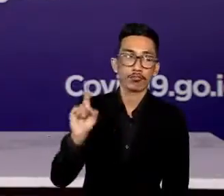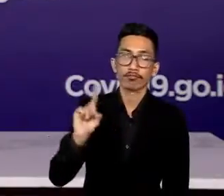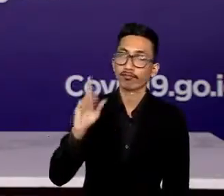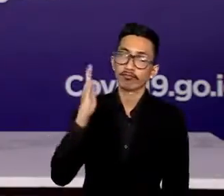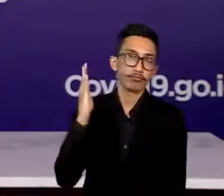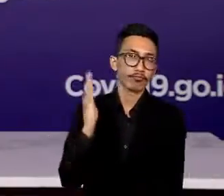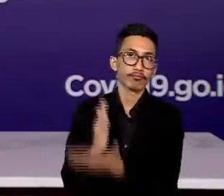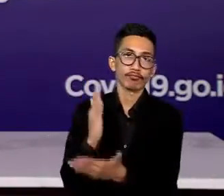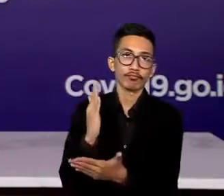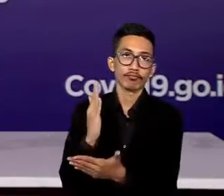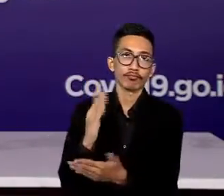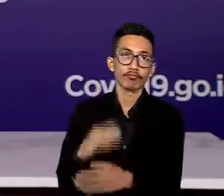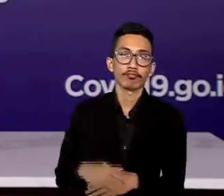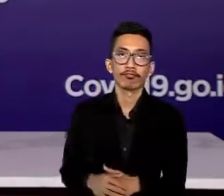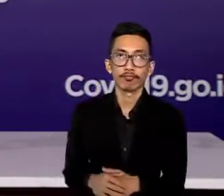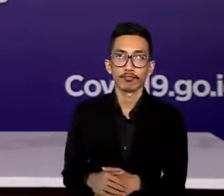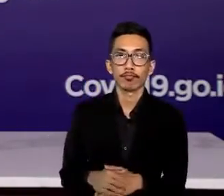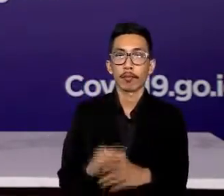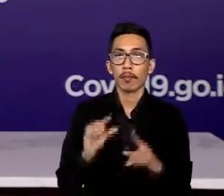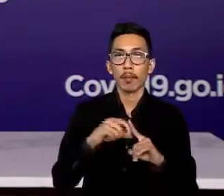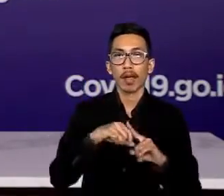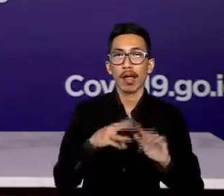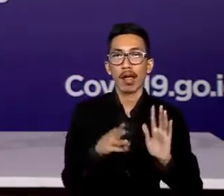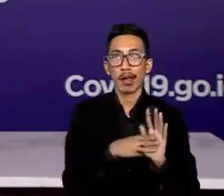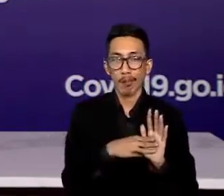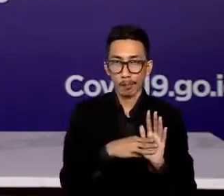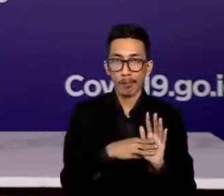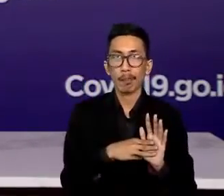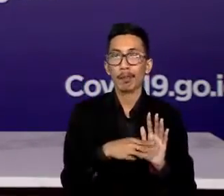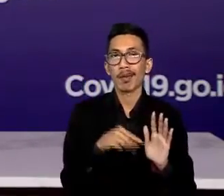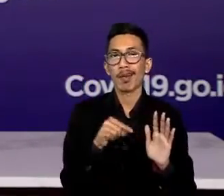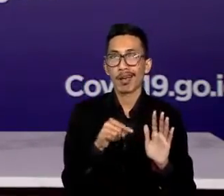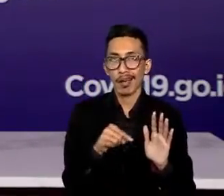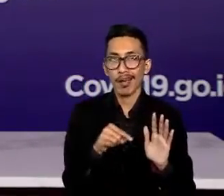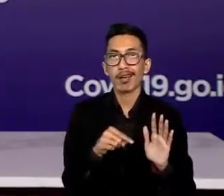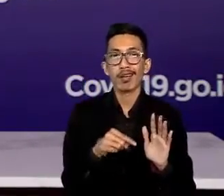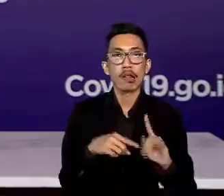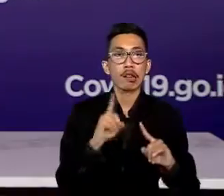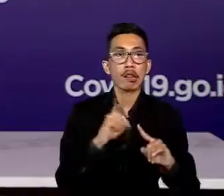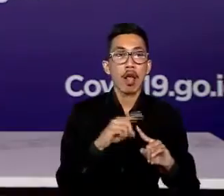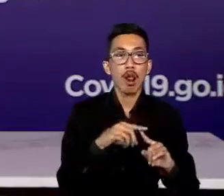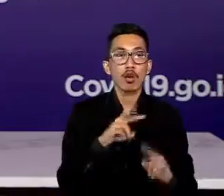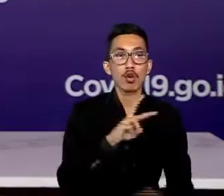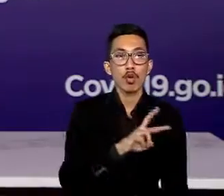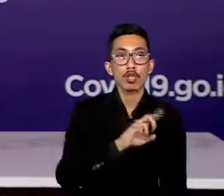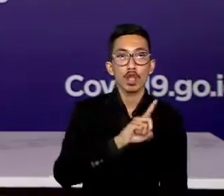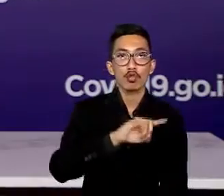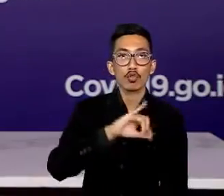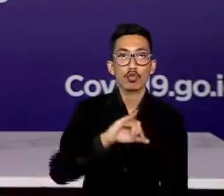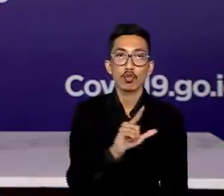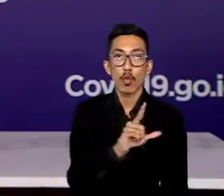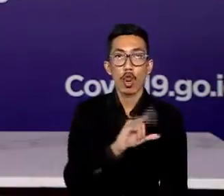pembatasan kegiatan masyarakat yang berlaku efektif sejak tanggal